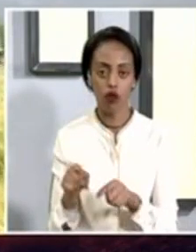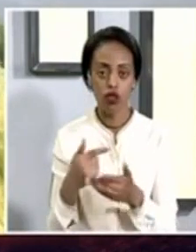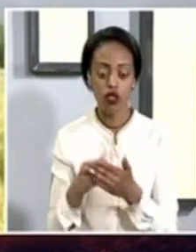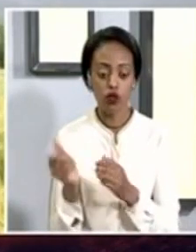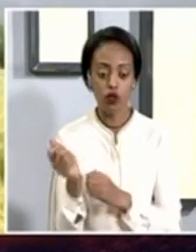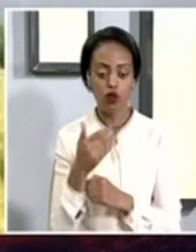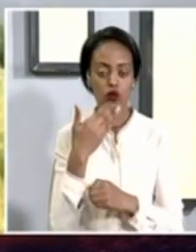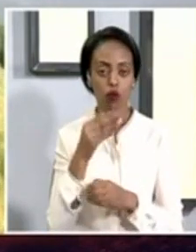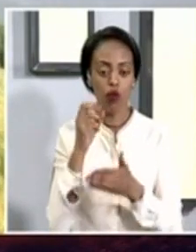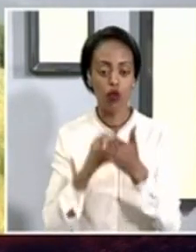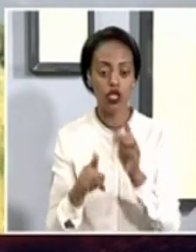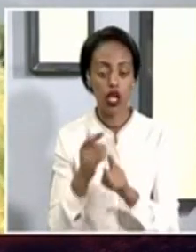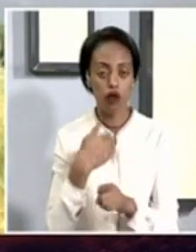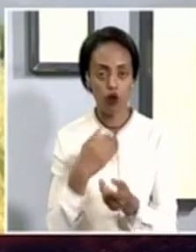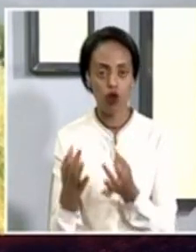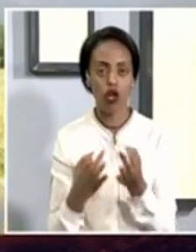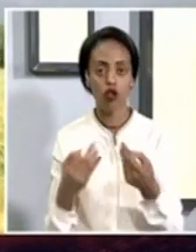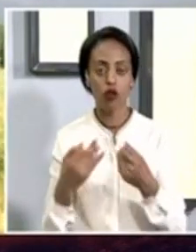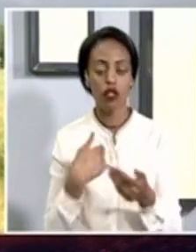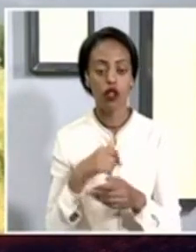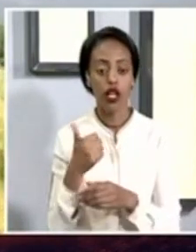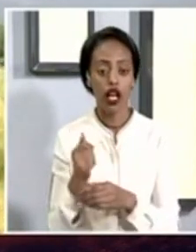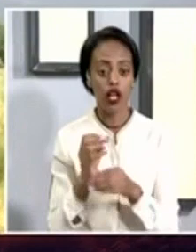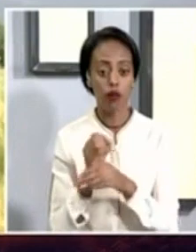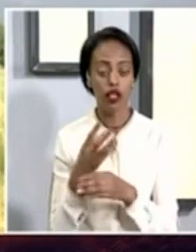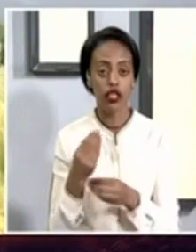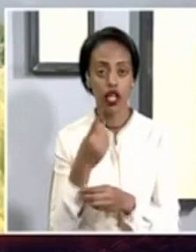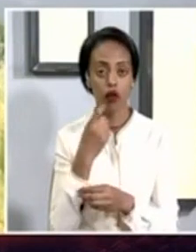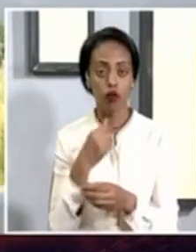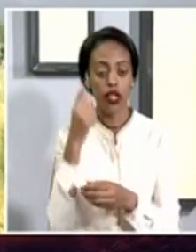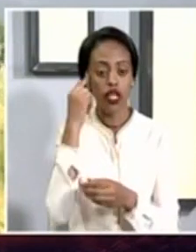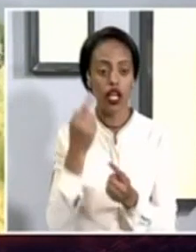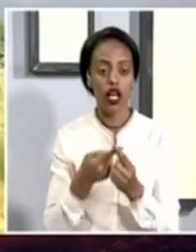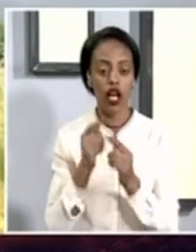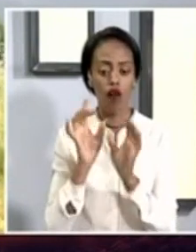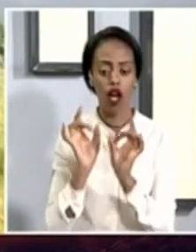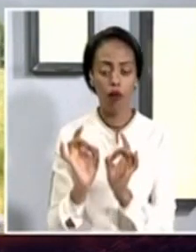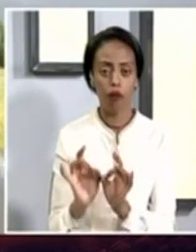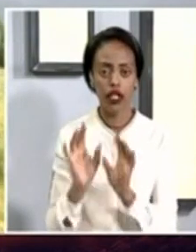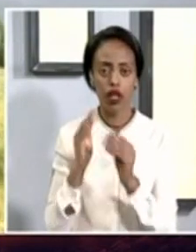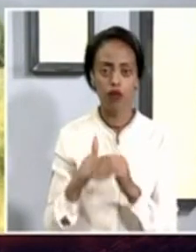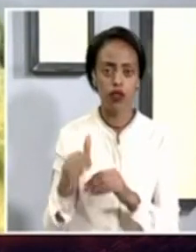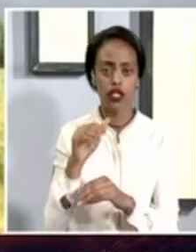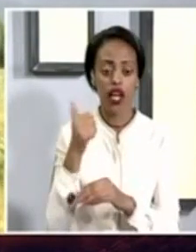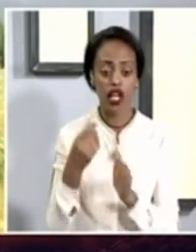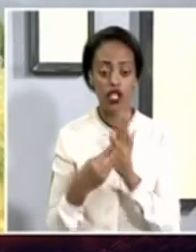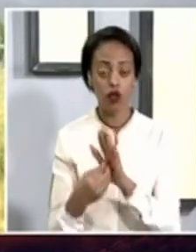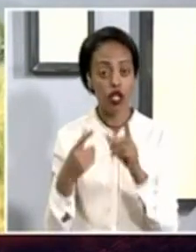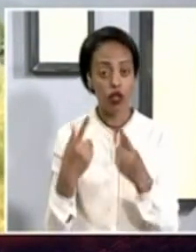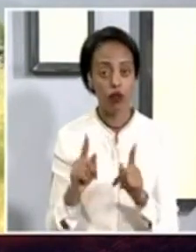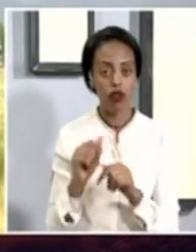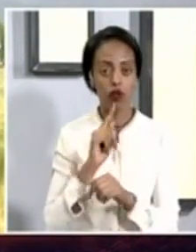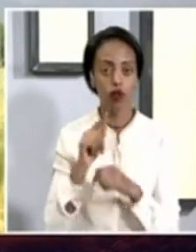ዝረእቲ ፅቡቅ ውፅኢት ከም ዘሎ ገሊፆምልና ዘለው ካሊእ ዘሕለፎ መልእኽቲ ነዚ እንታይ ኢሎም ዘለው ትግራይ ካብ ወራር ኣንበጣ ብዝበለፀ ካልእ ተፃወታት ከጋጥሞ ይኽእሉ